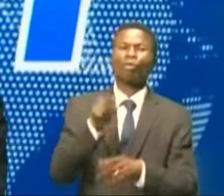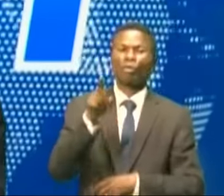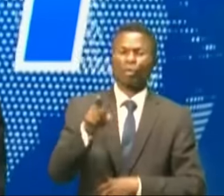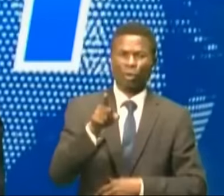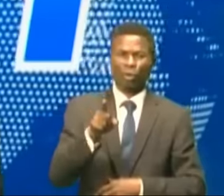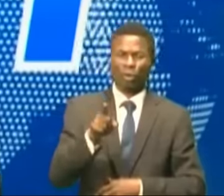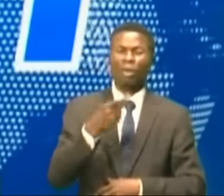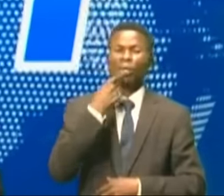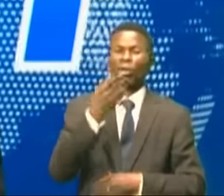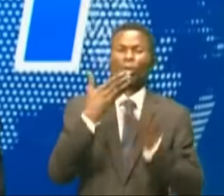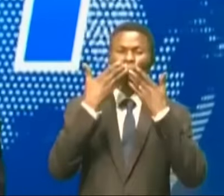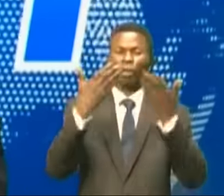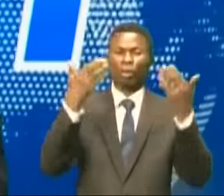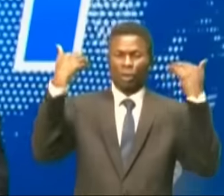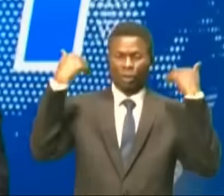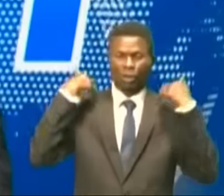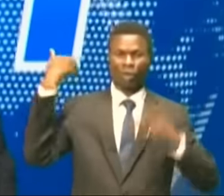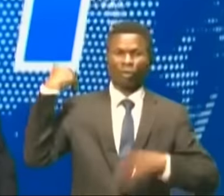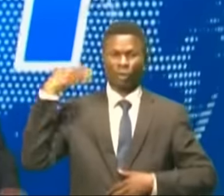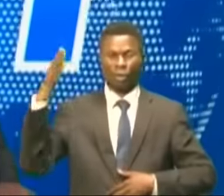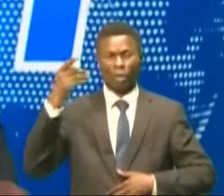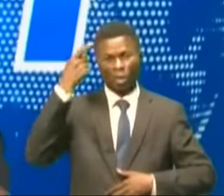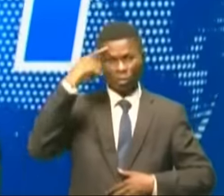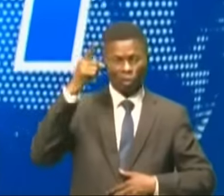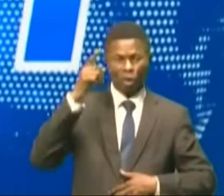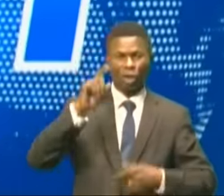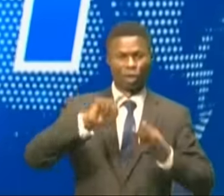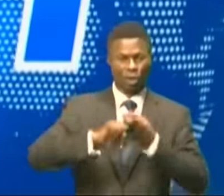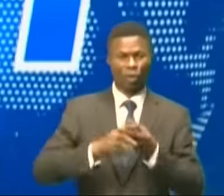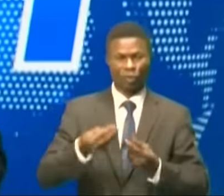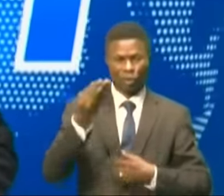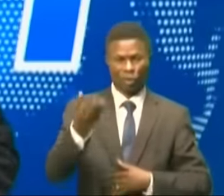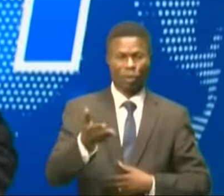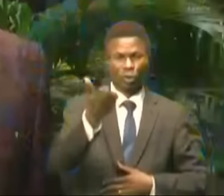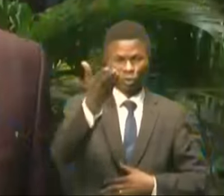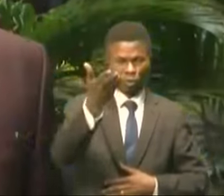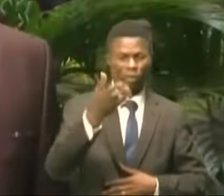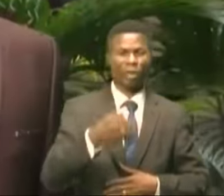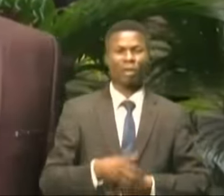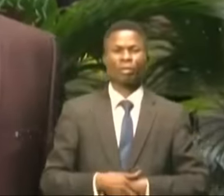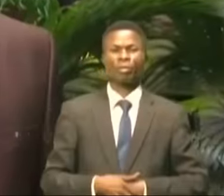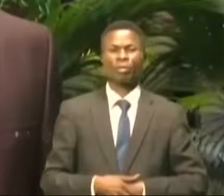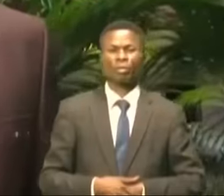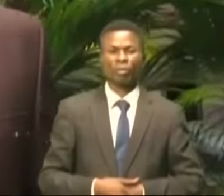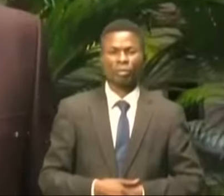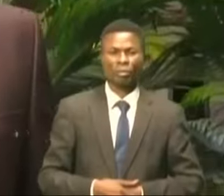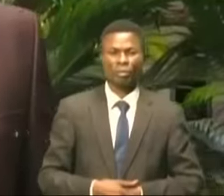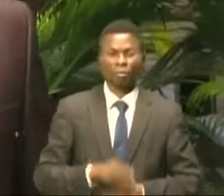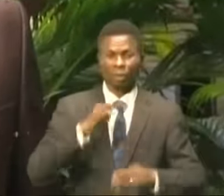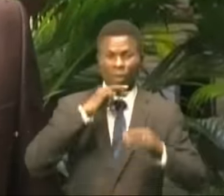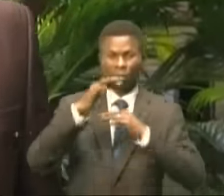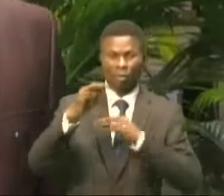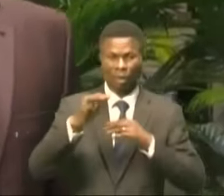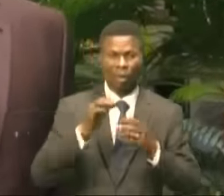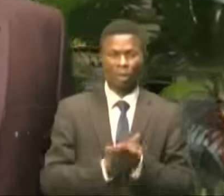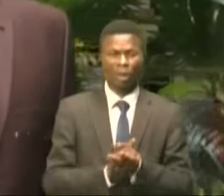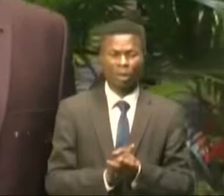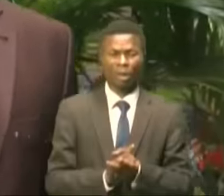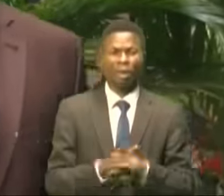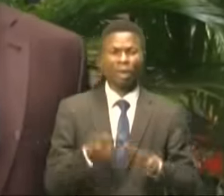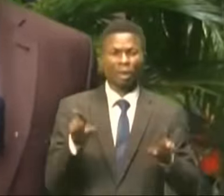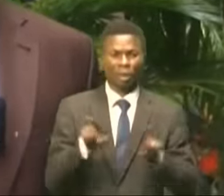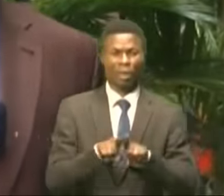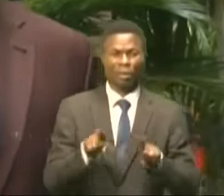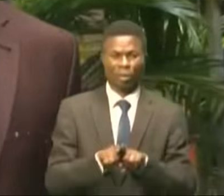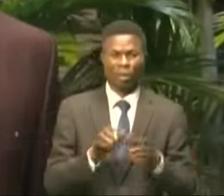aussi remercié le chef de l'État pour la confiance. On l'écoute. Non, mais mon message a toujours été le même. C'est